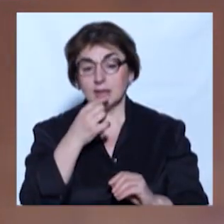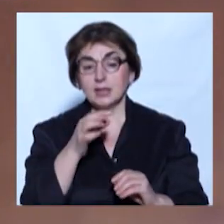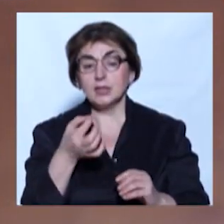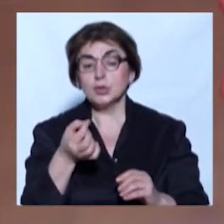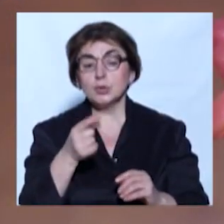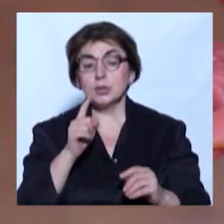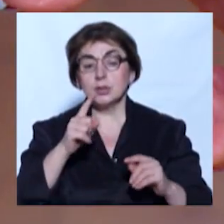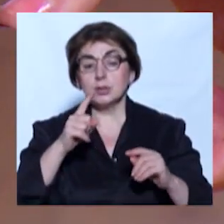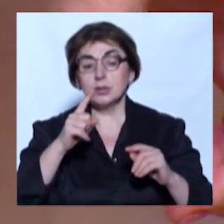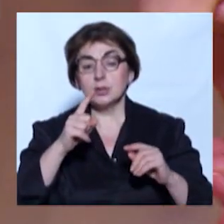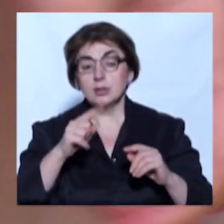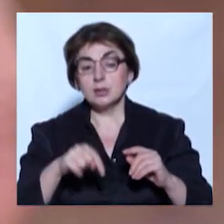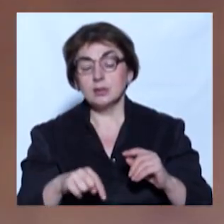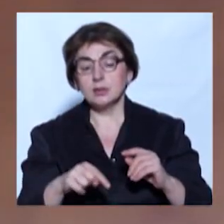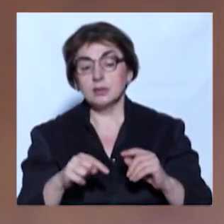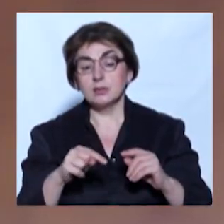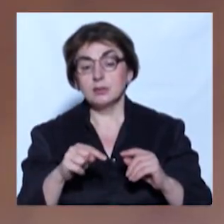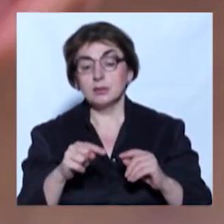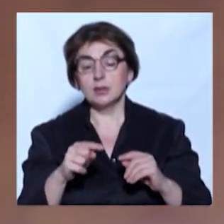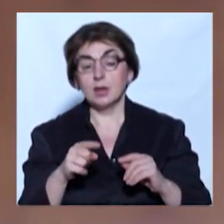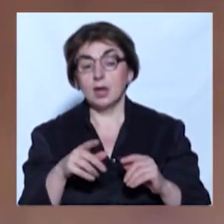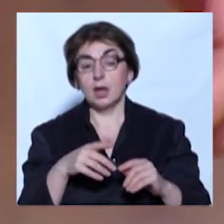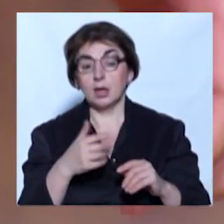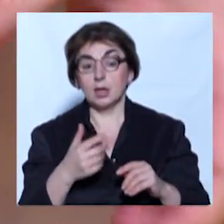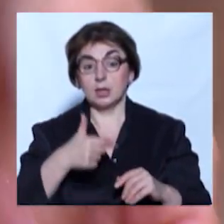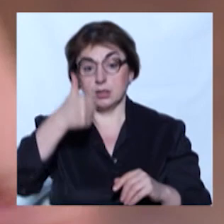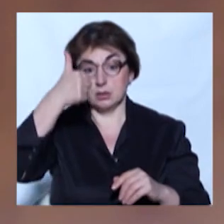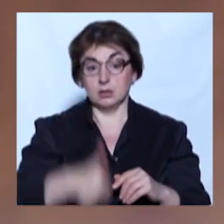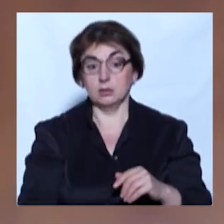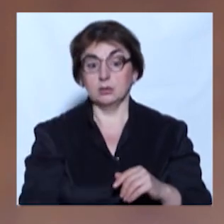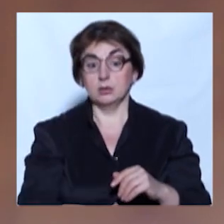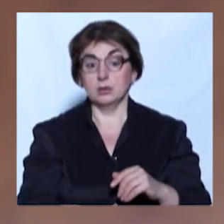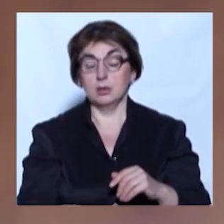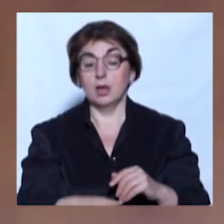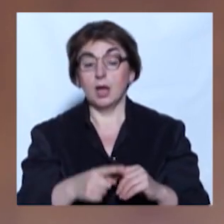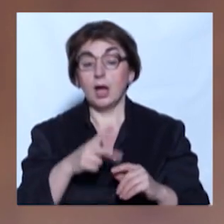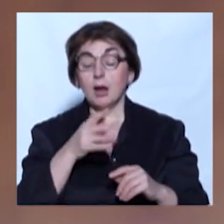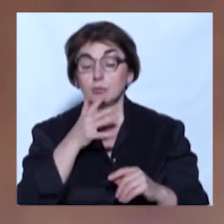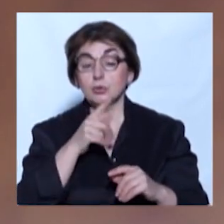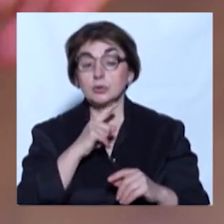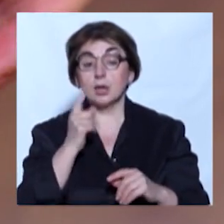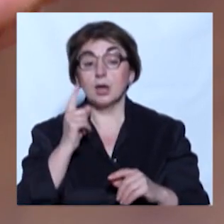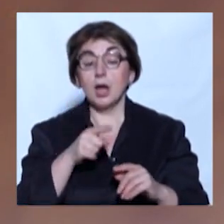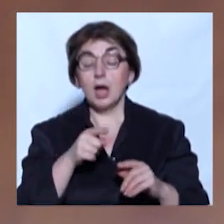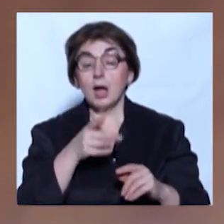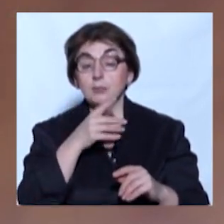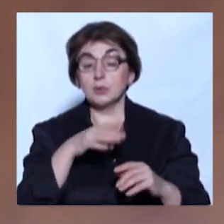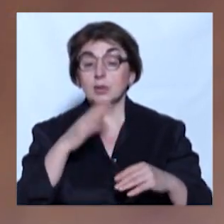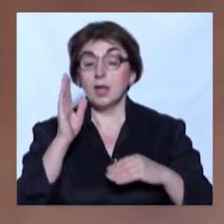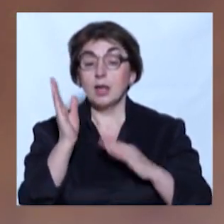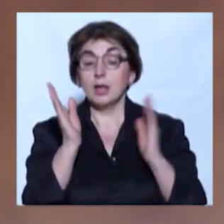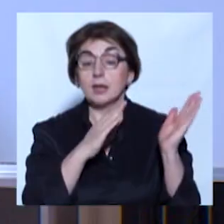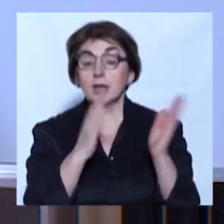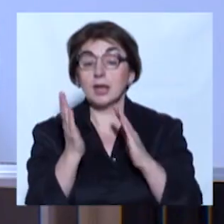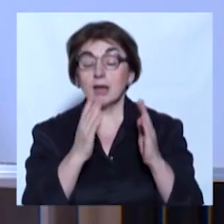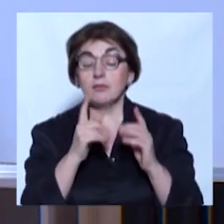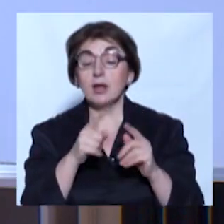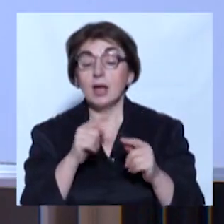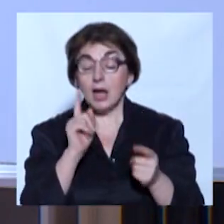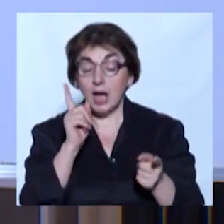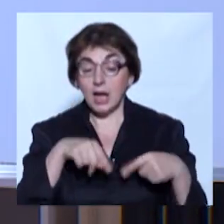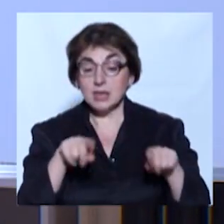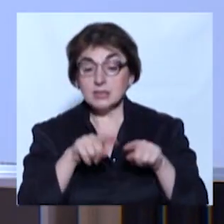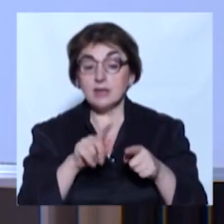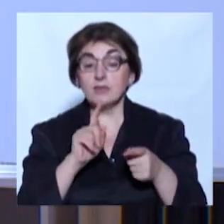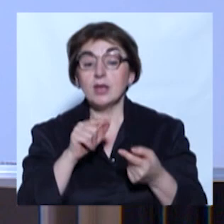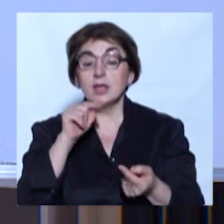შედარებით სუსტად, ნახეთ? Და ახლა ძლიერად. Ხედავთ ალბათ, თურმე რხევა დამოკიდებულია იმაზეც,